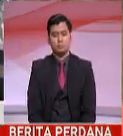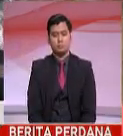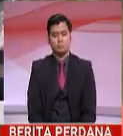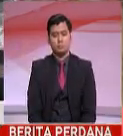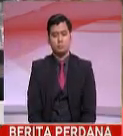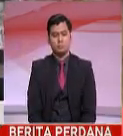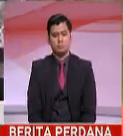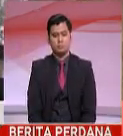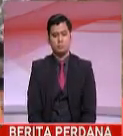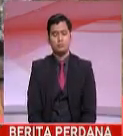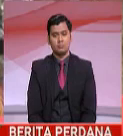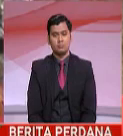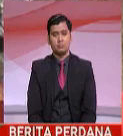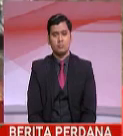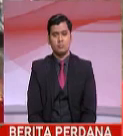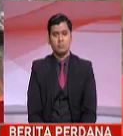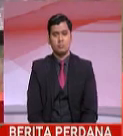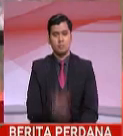tinggal satu orang.